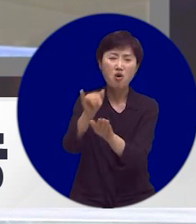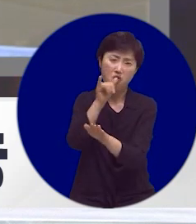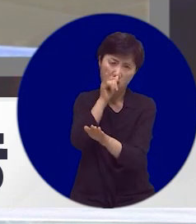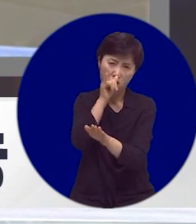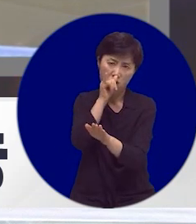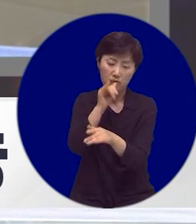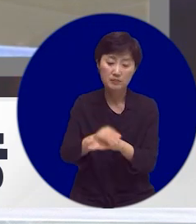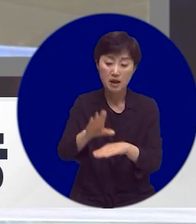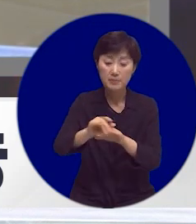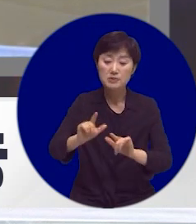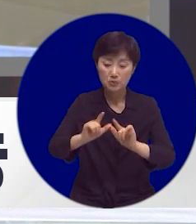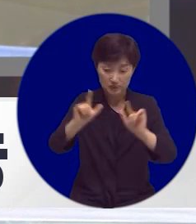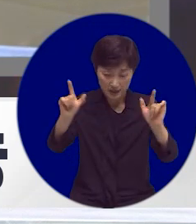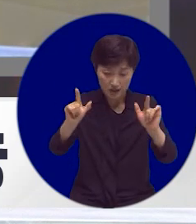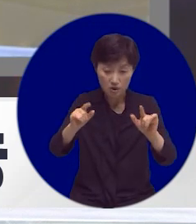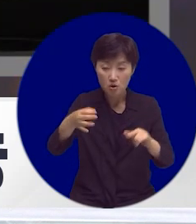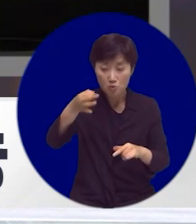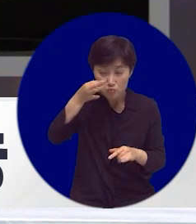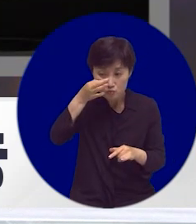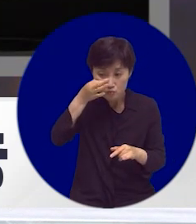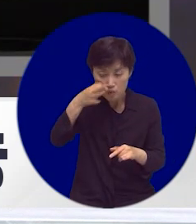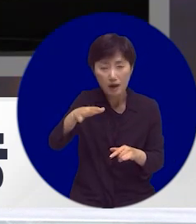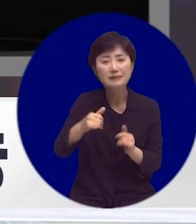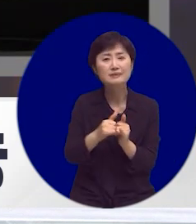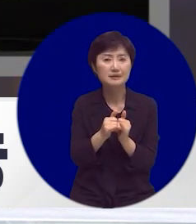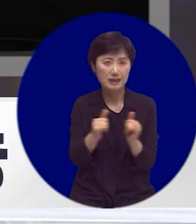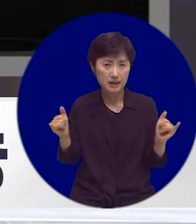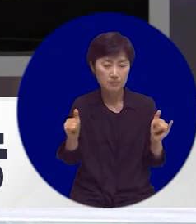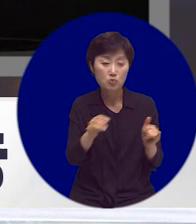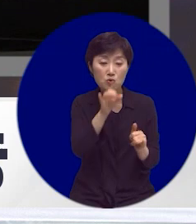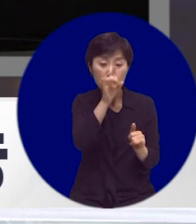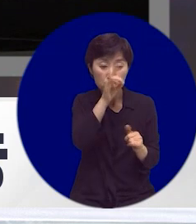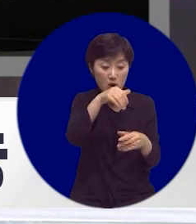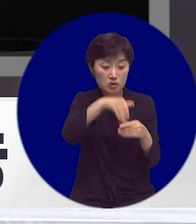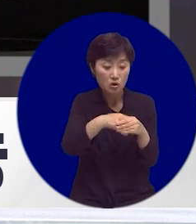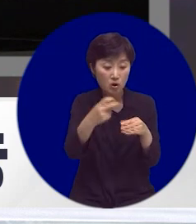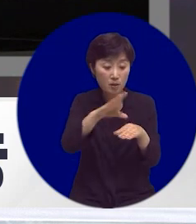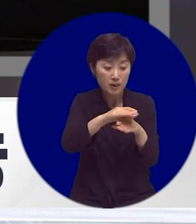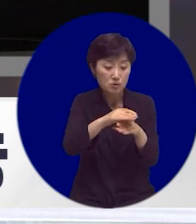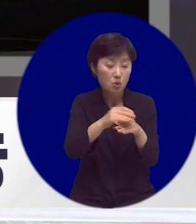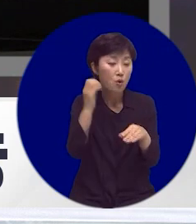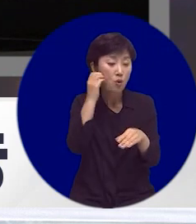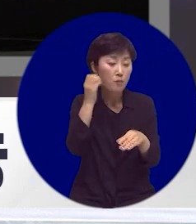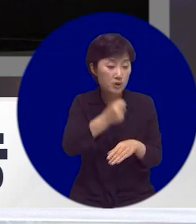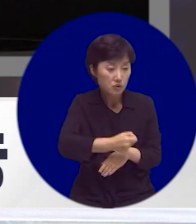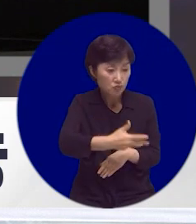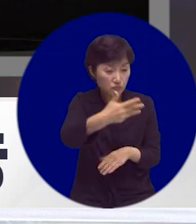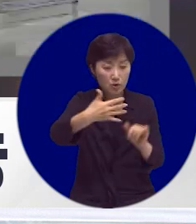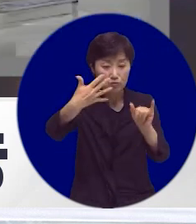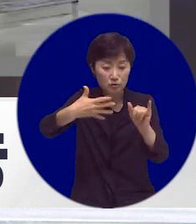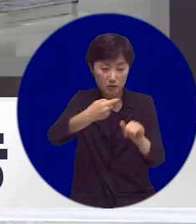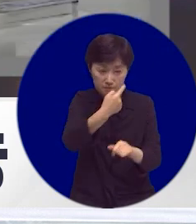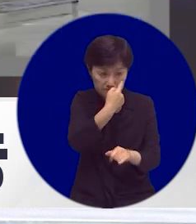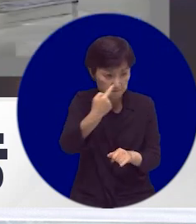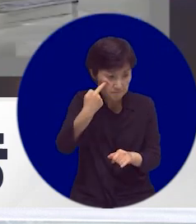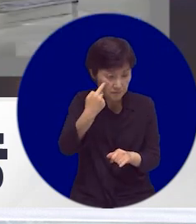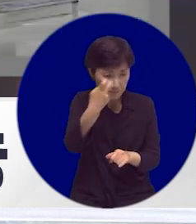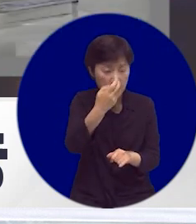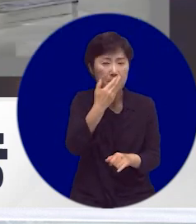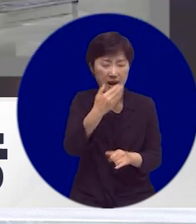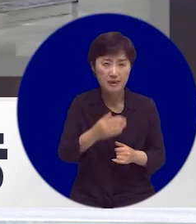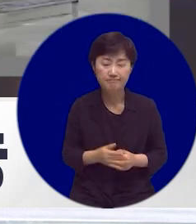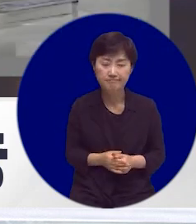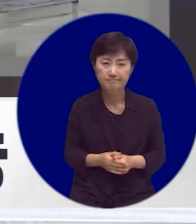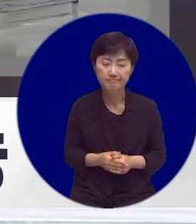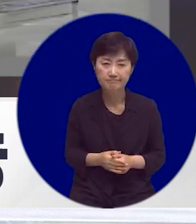중계방송되는데 방송일에 후보자 토론회를 시청하지 못한 유권자는 중앙선거방송토론위원회 홈페이지와 유튜브에서 다시 볼 수